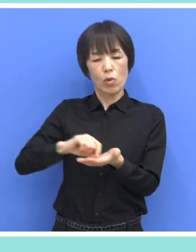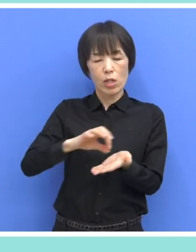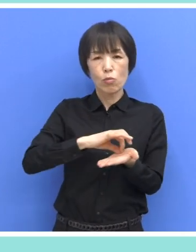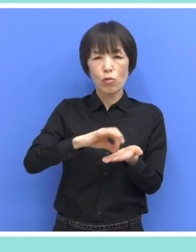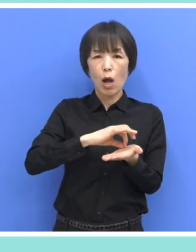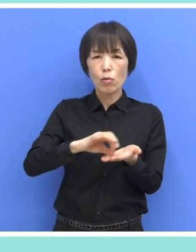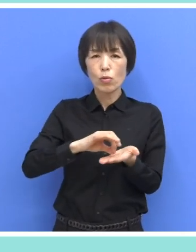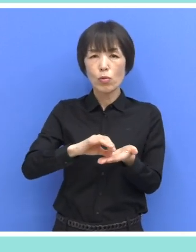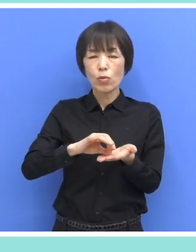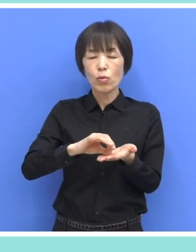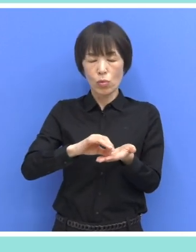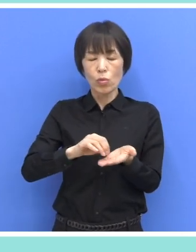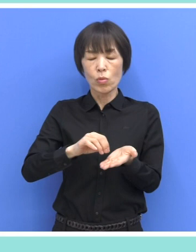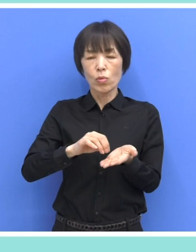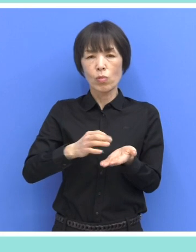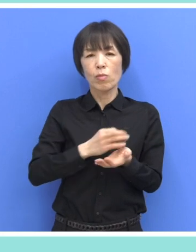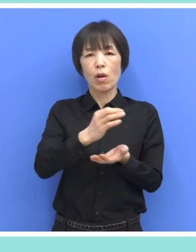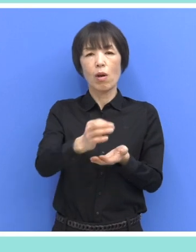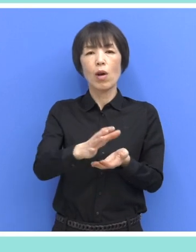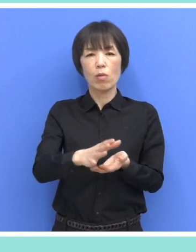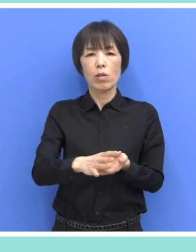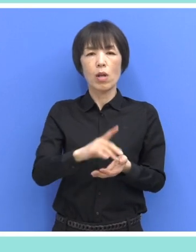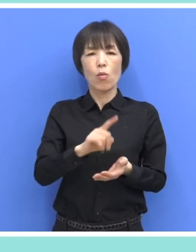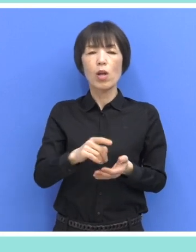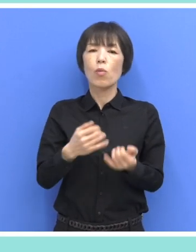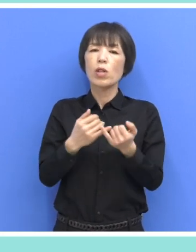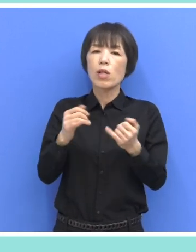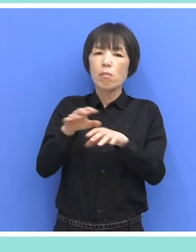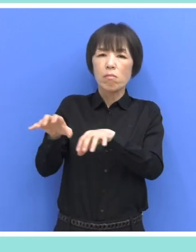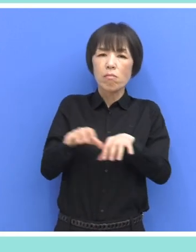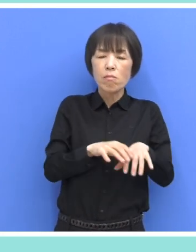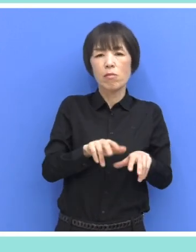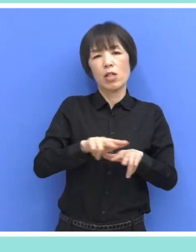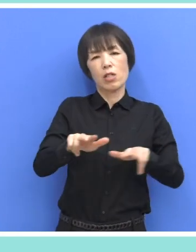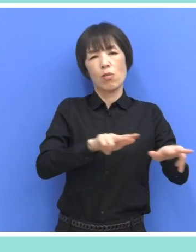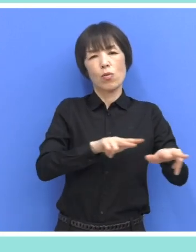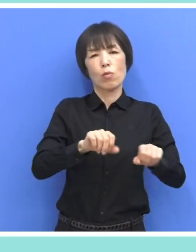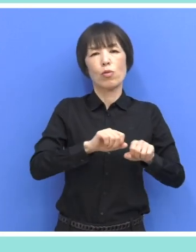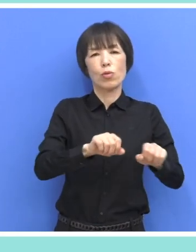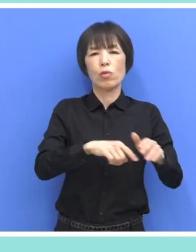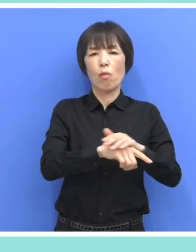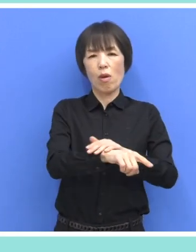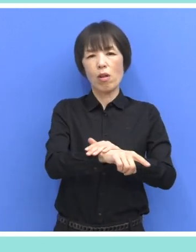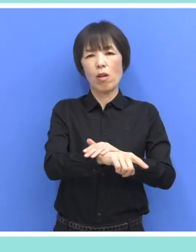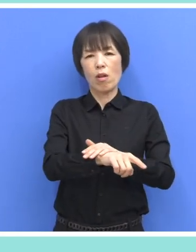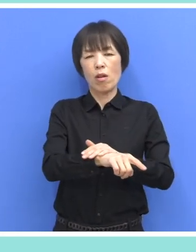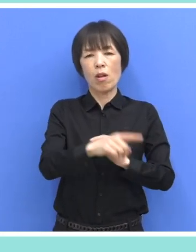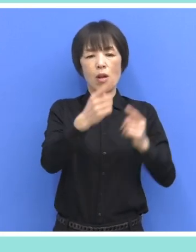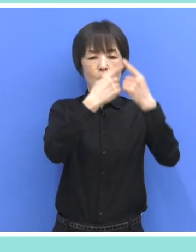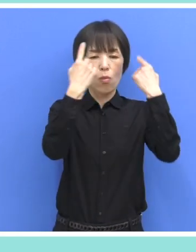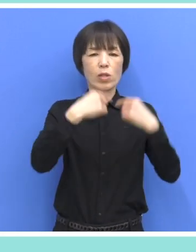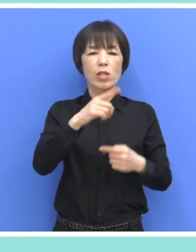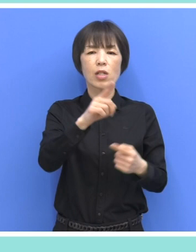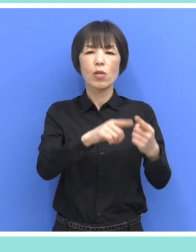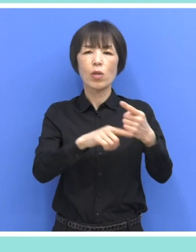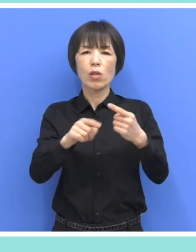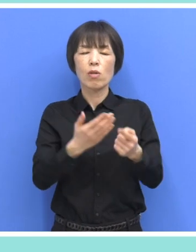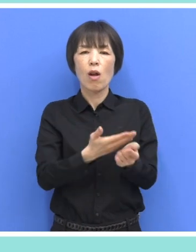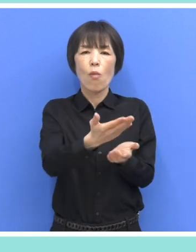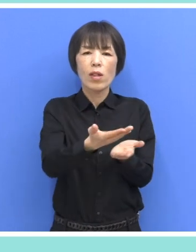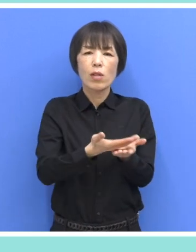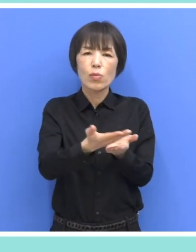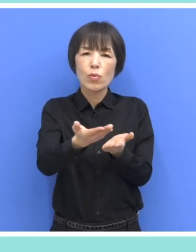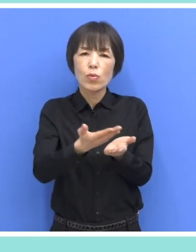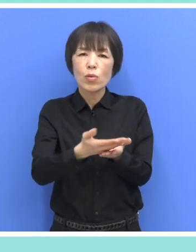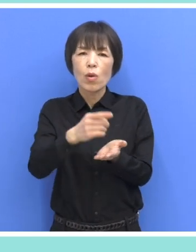ね、決済まで。まあ、ああいうものを役所がちゃんと信頼性を持った形で発行させていただくっていうようなことですね。で、これを